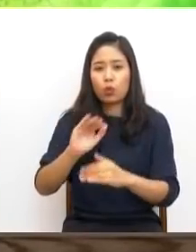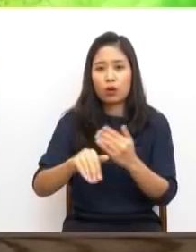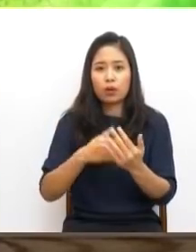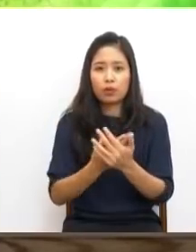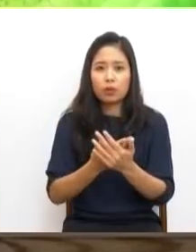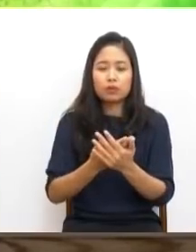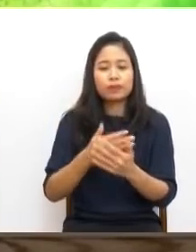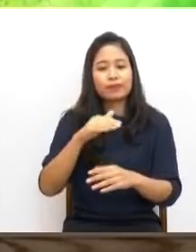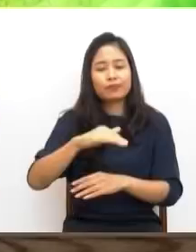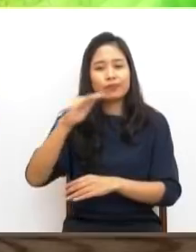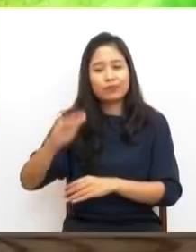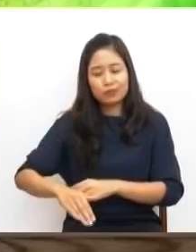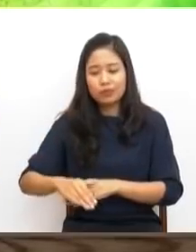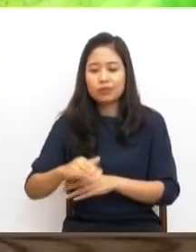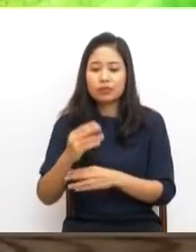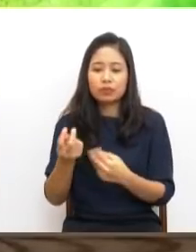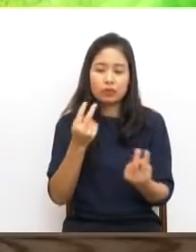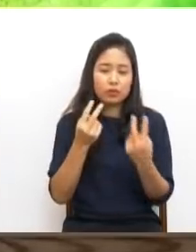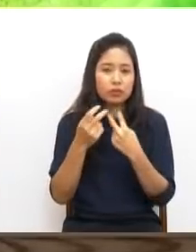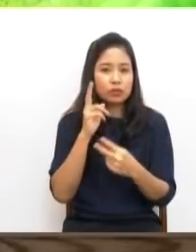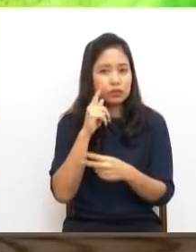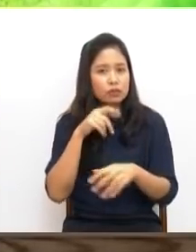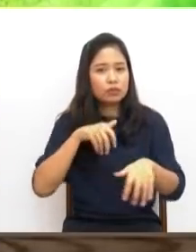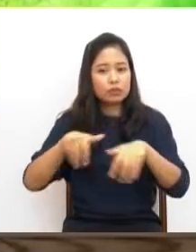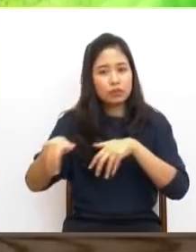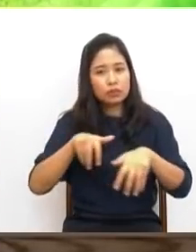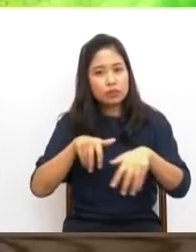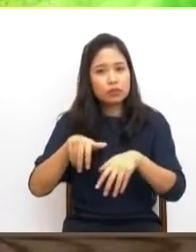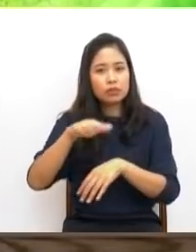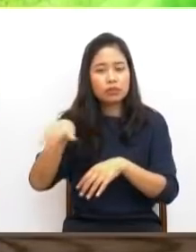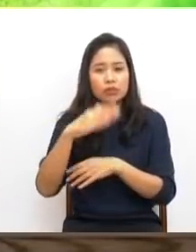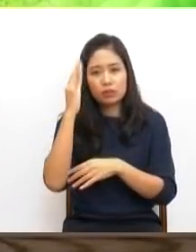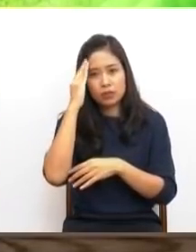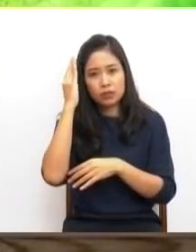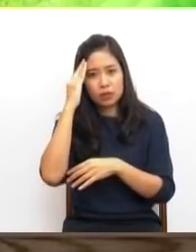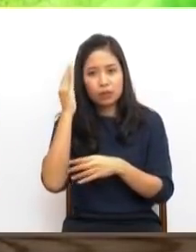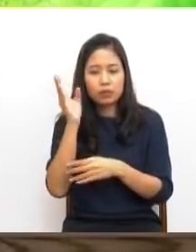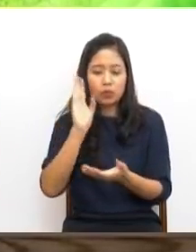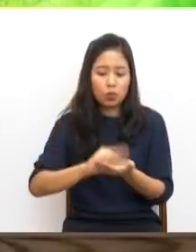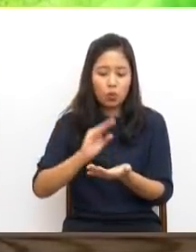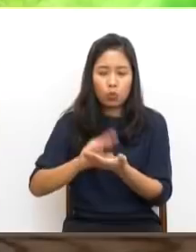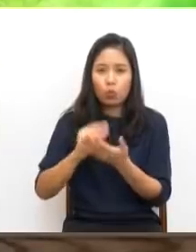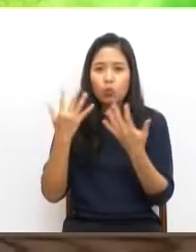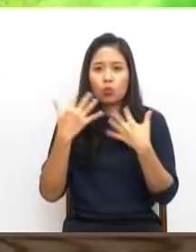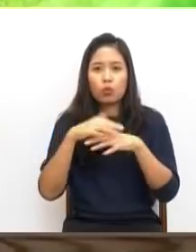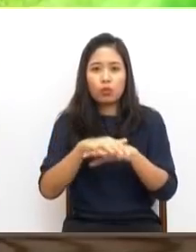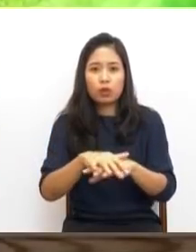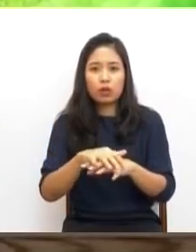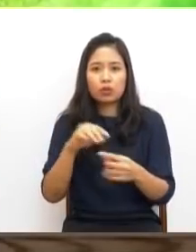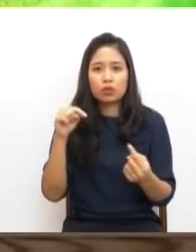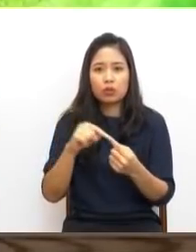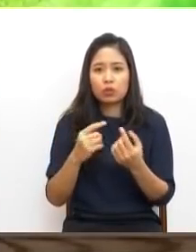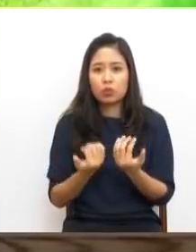พี่น้องประชาชนทั่วไปได้รับทราบข้อมูลข่าวสารร่วมกันในสำหรับ